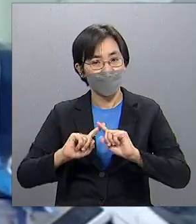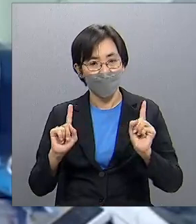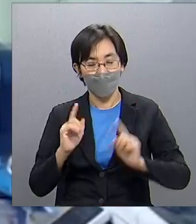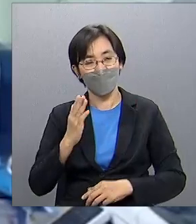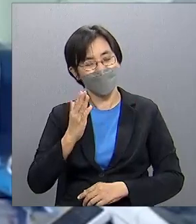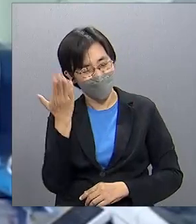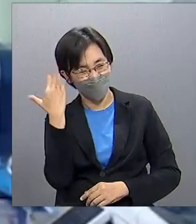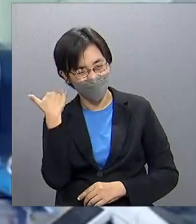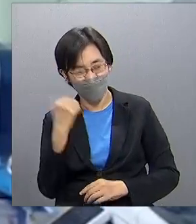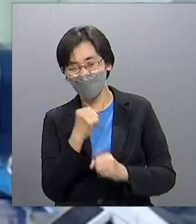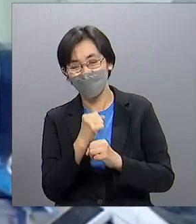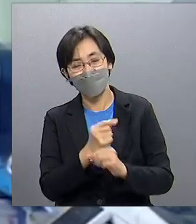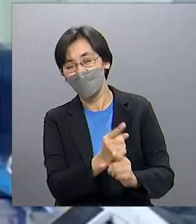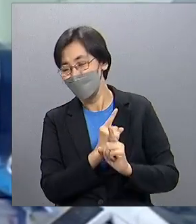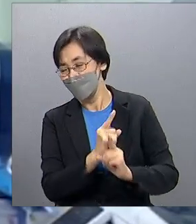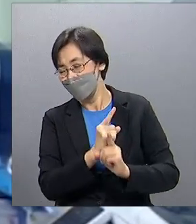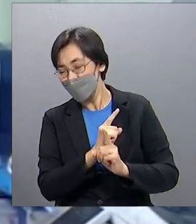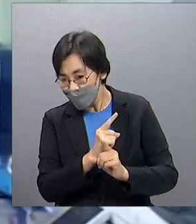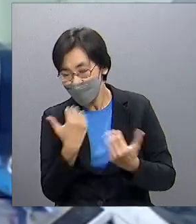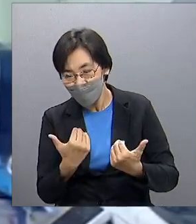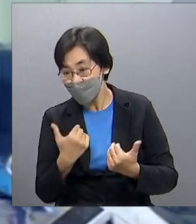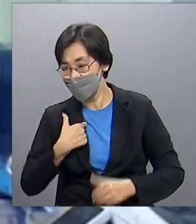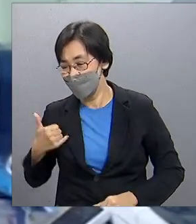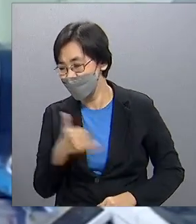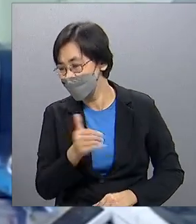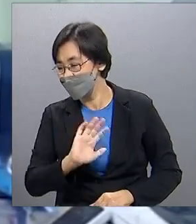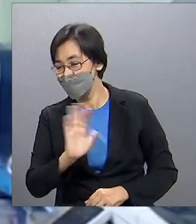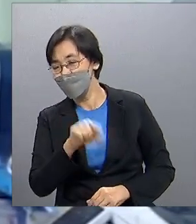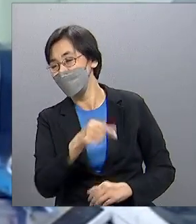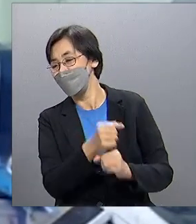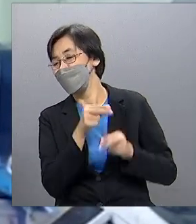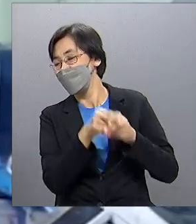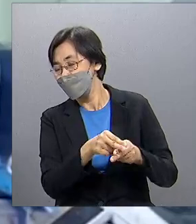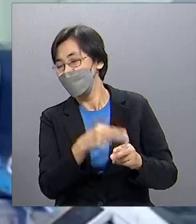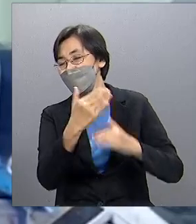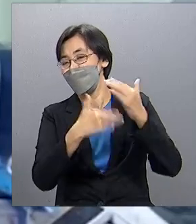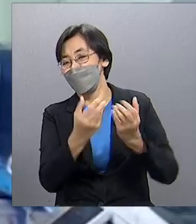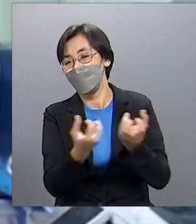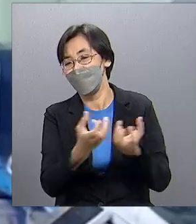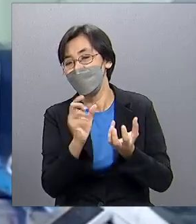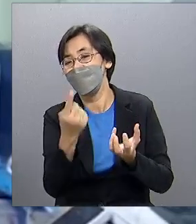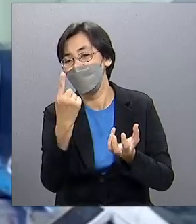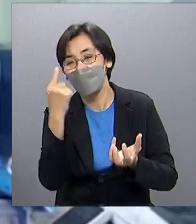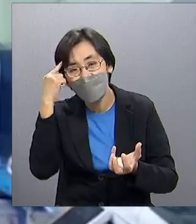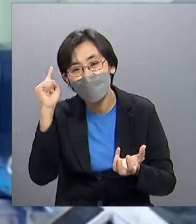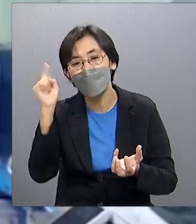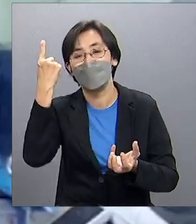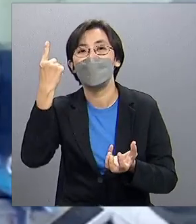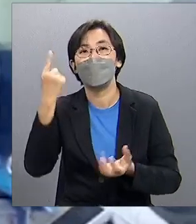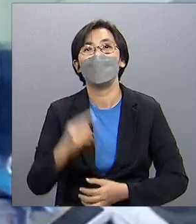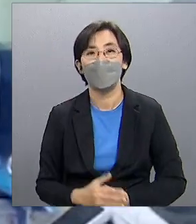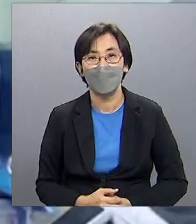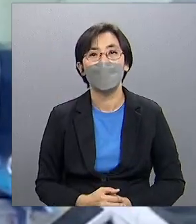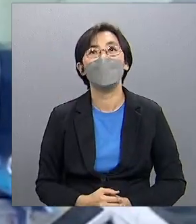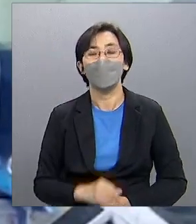ขาภาคภูมิใจว่าเขาได้พัฒนาผลิตภัณฑ์ขึ้นมาใหม่ก็เลยเป็นสิ่งที่ สร้างความสนุกส